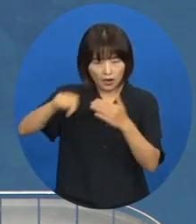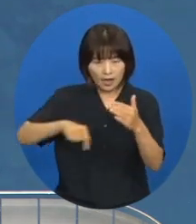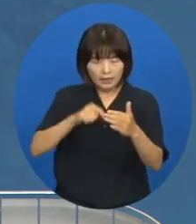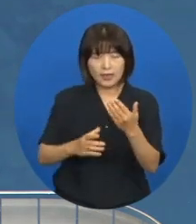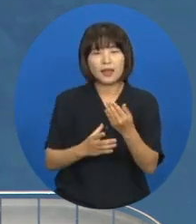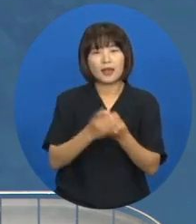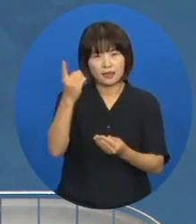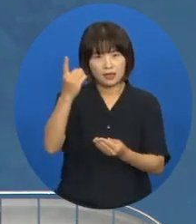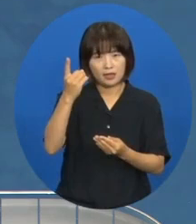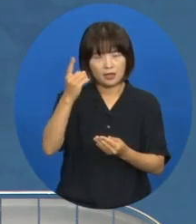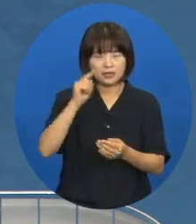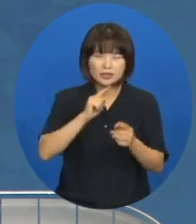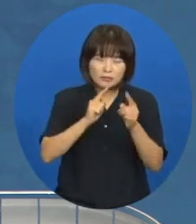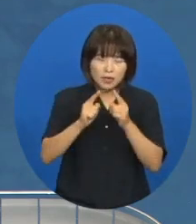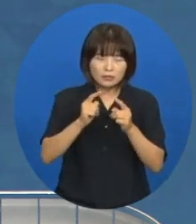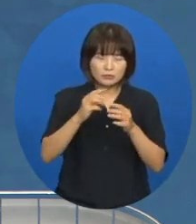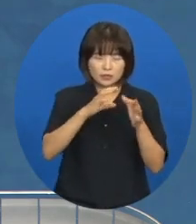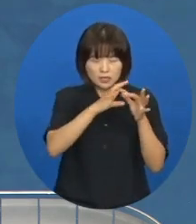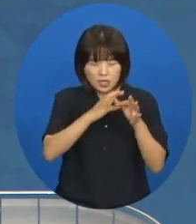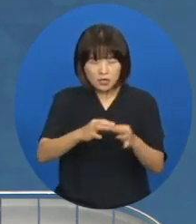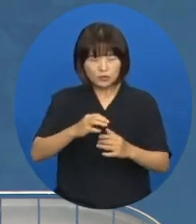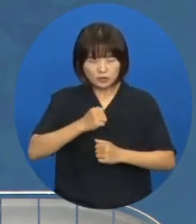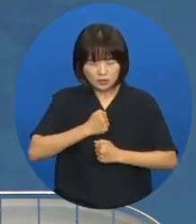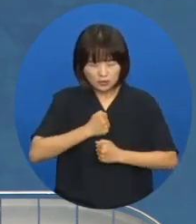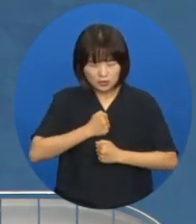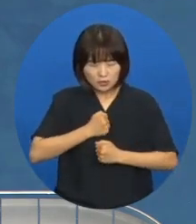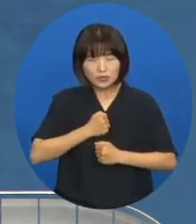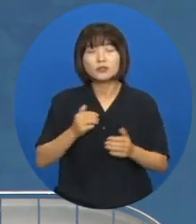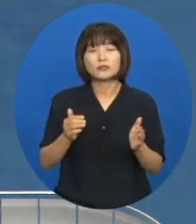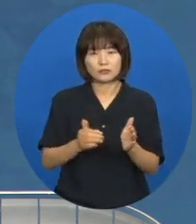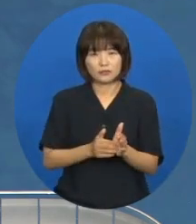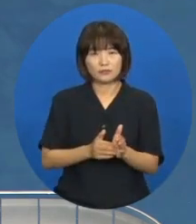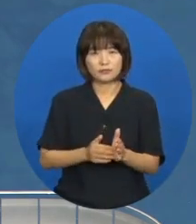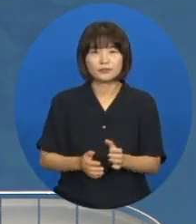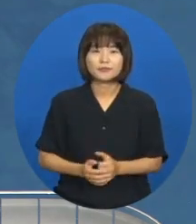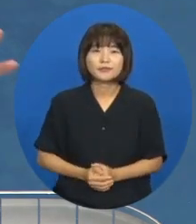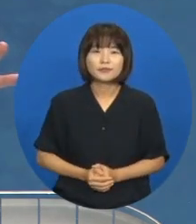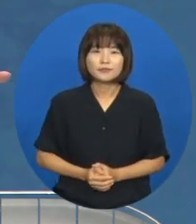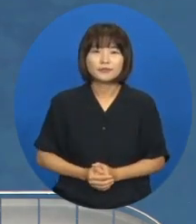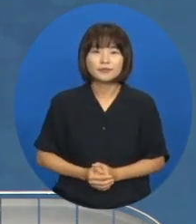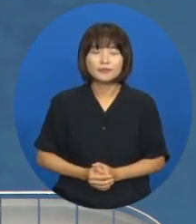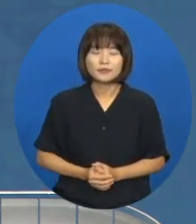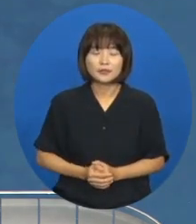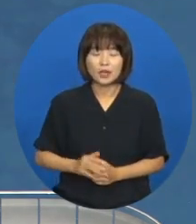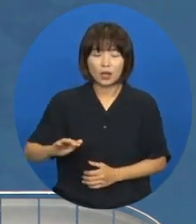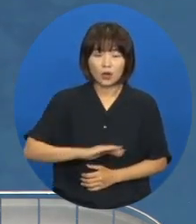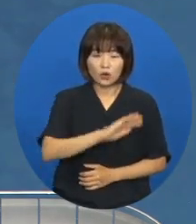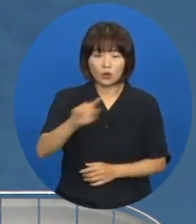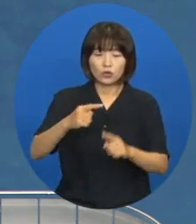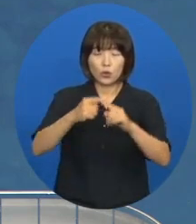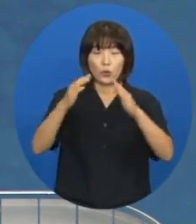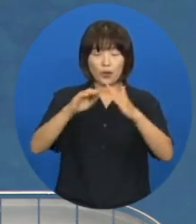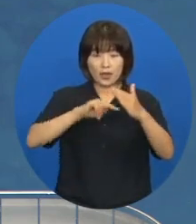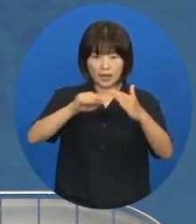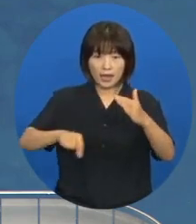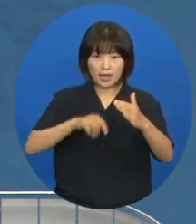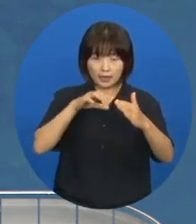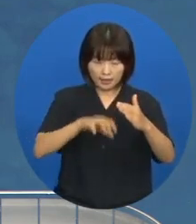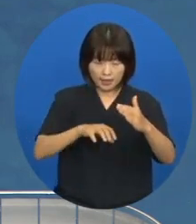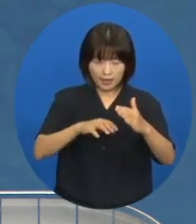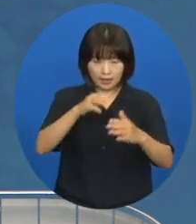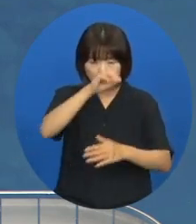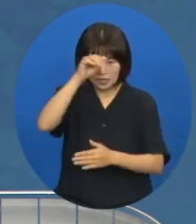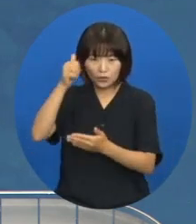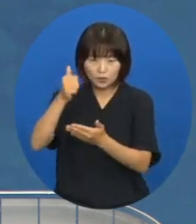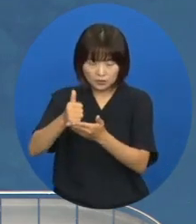그 말씀을 끝까지 지키고 또 지켜왔어요. 그래서 저희 교회 안에 장로님들 안에